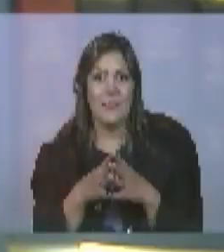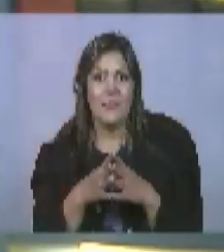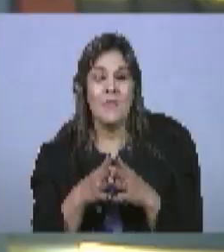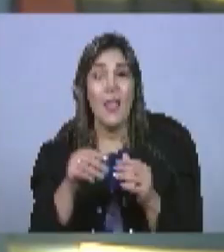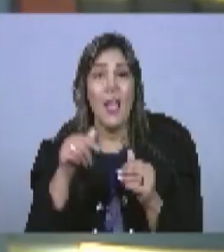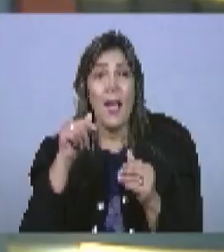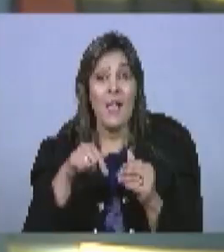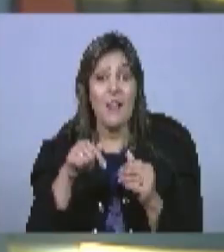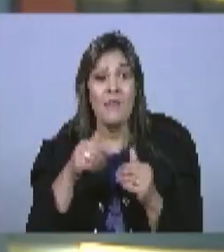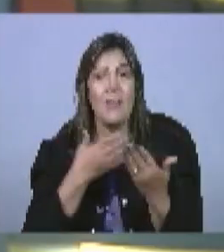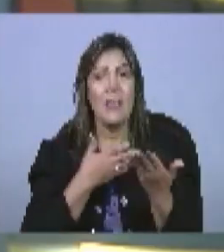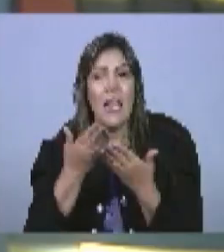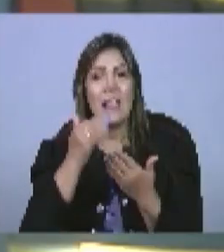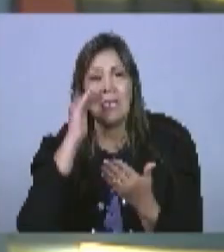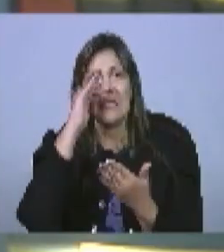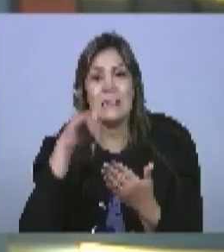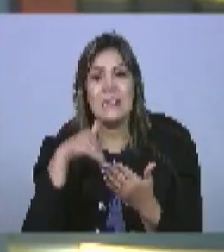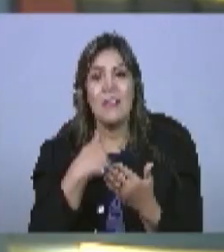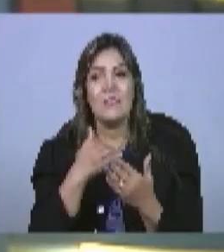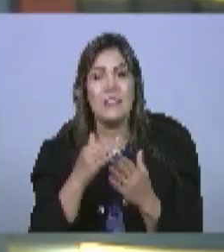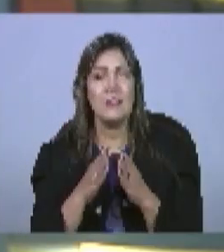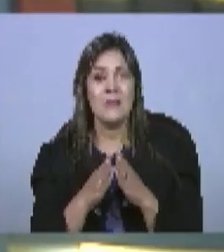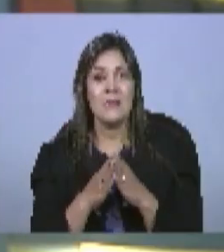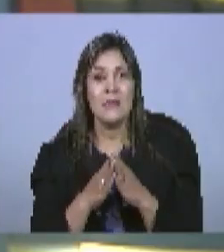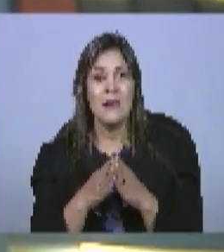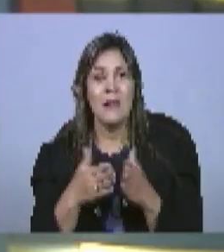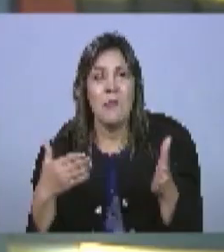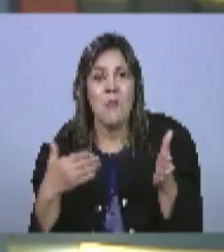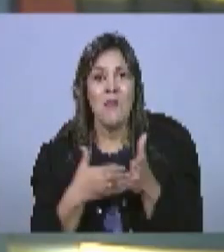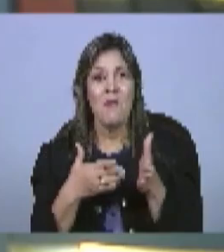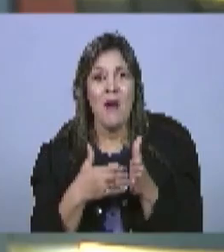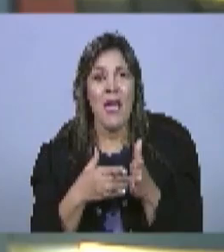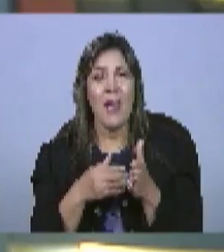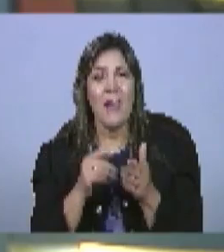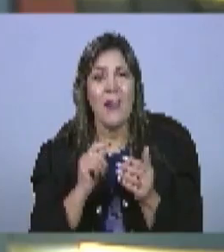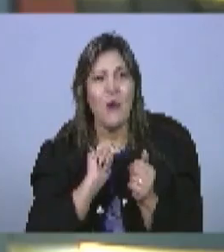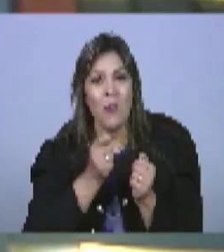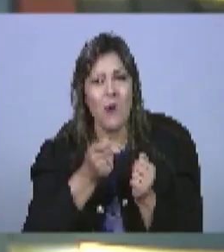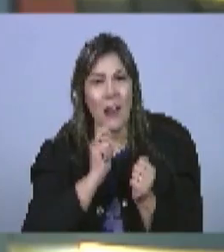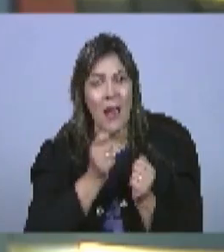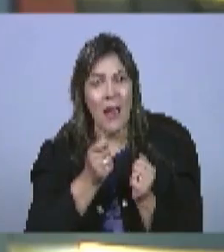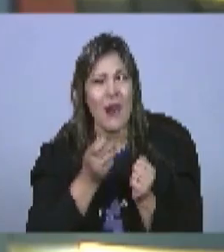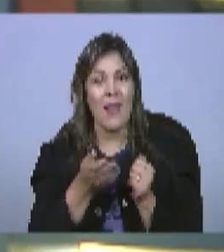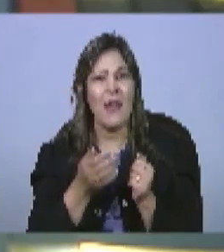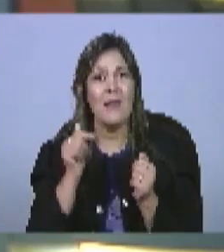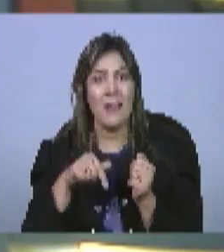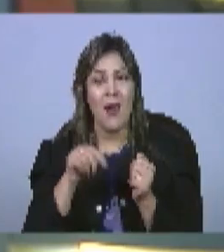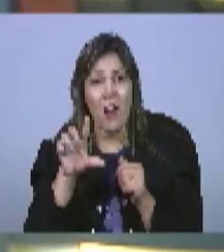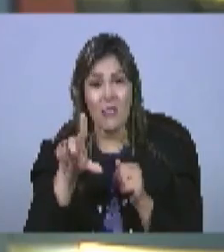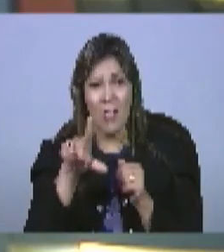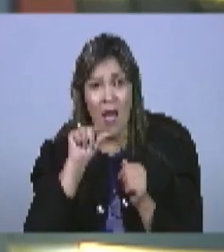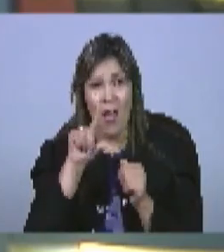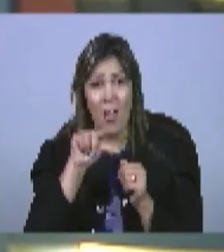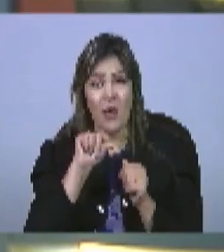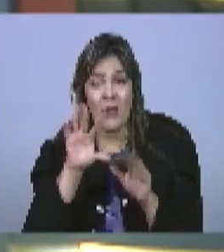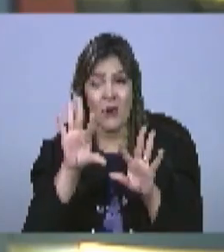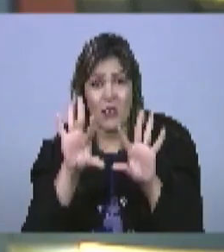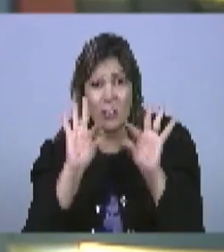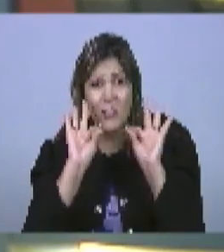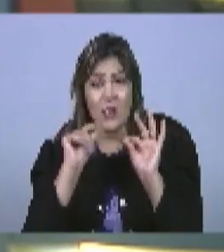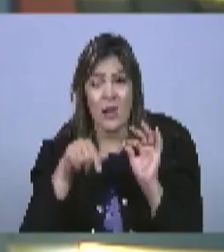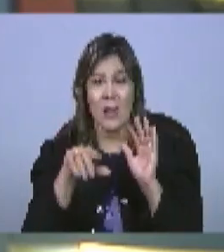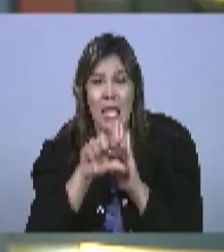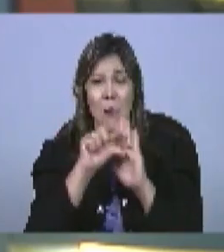في الحديث النفسي اللي بيبقى في ختام كل حلقه ا النهارده اخترت ان انا اتكلم مع حضراتكم